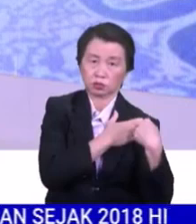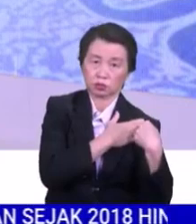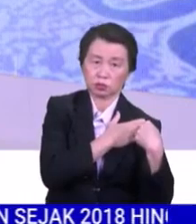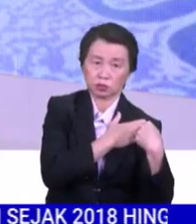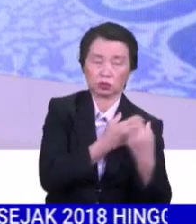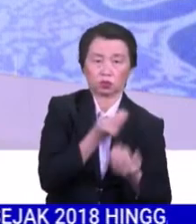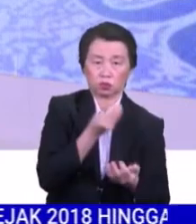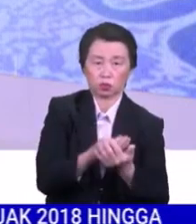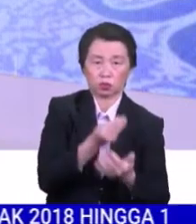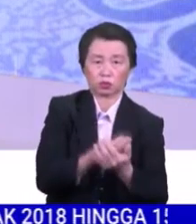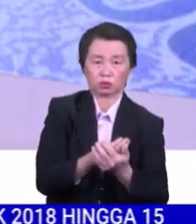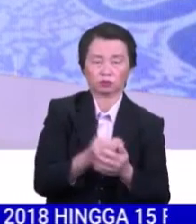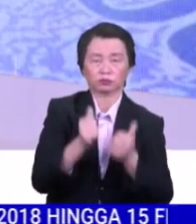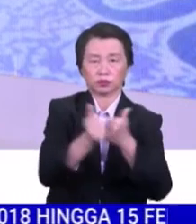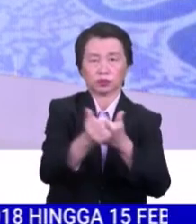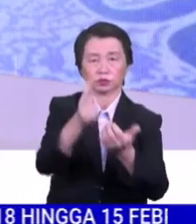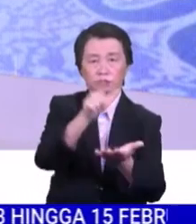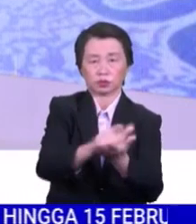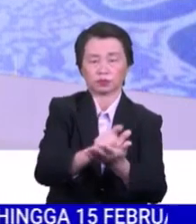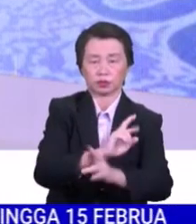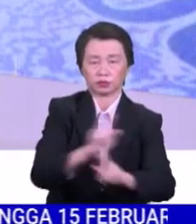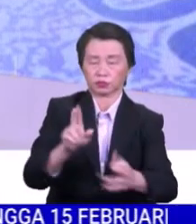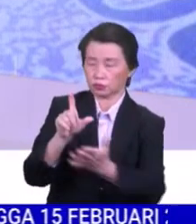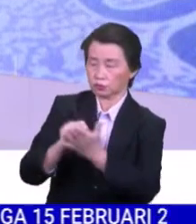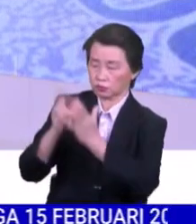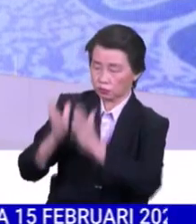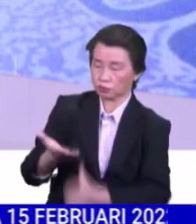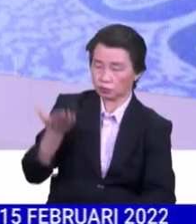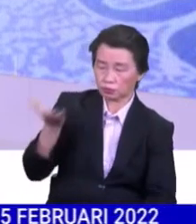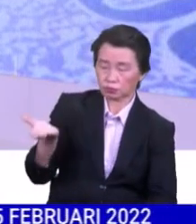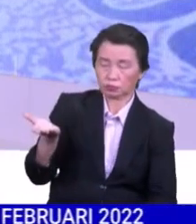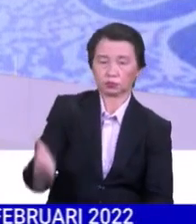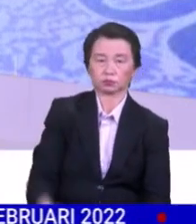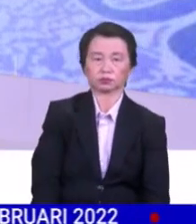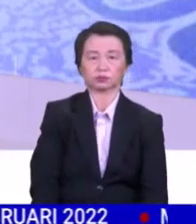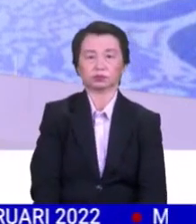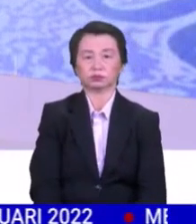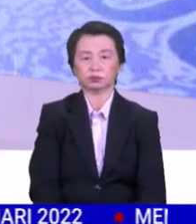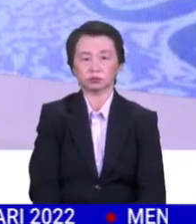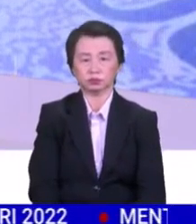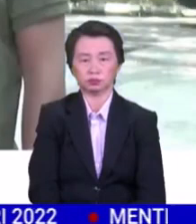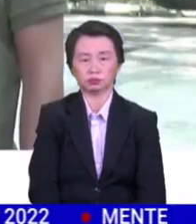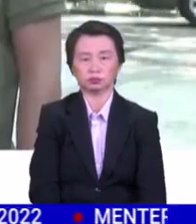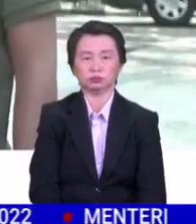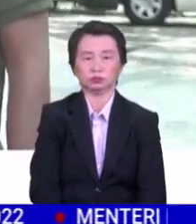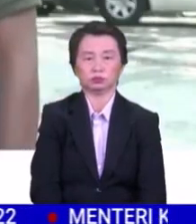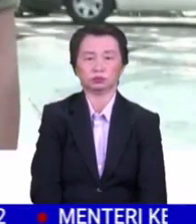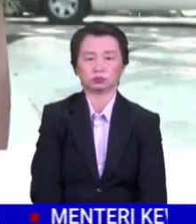tanggungjawab kewangan. Ikuti laporan disediakan wartawan Jasmaidi Madarof.